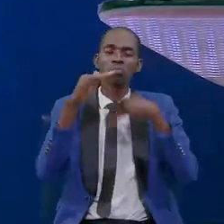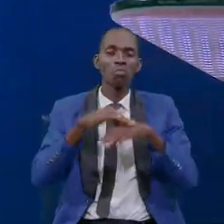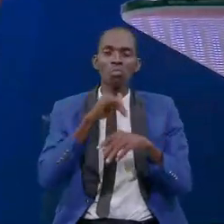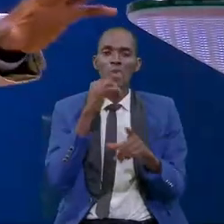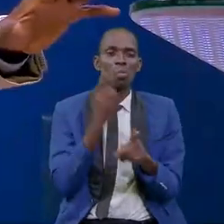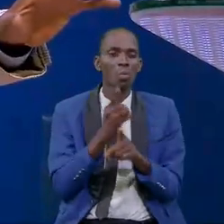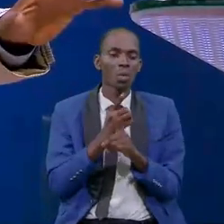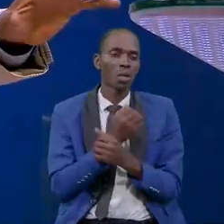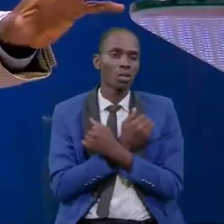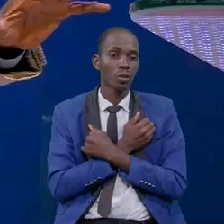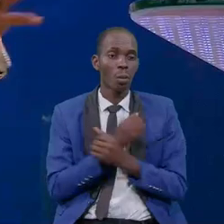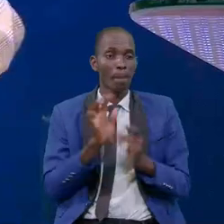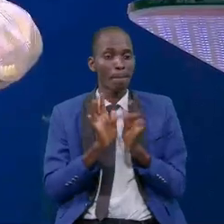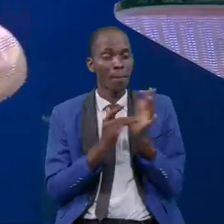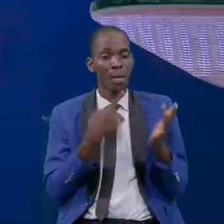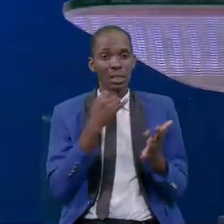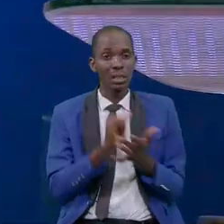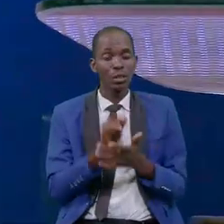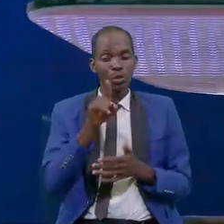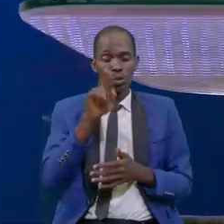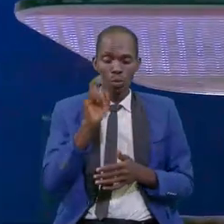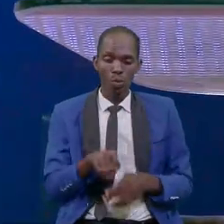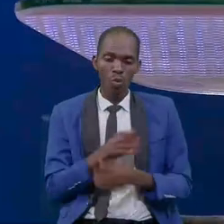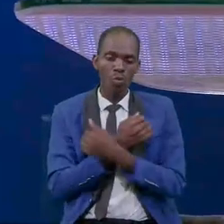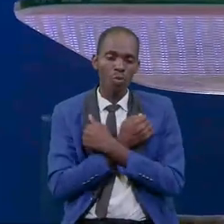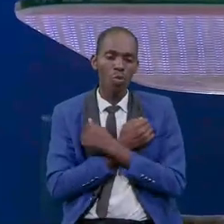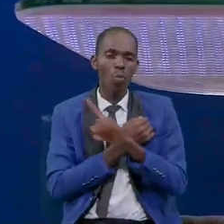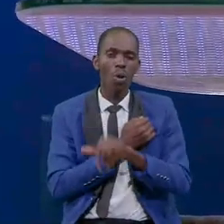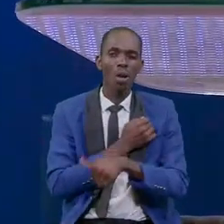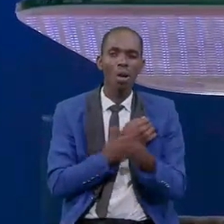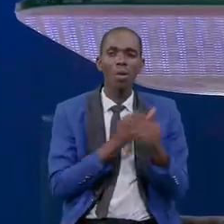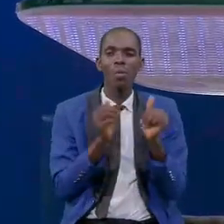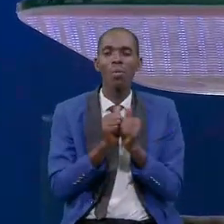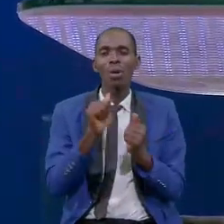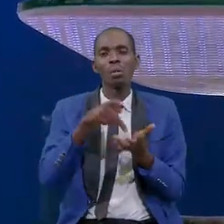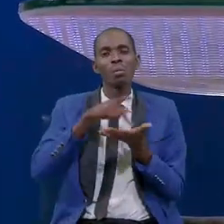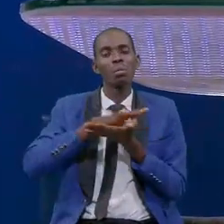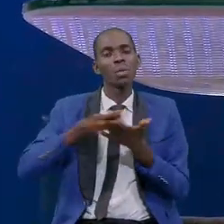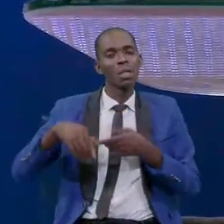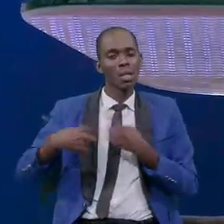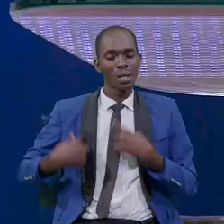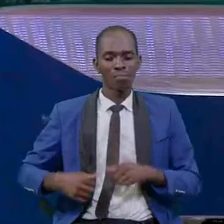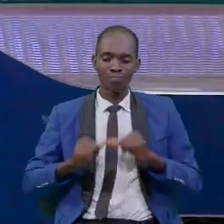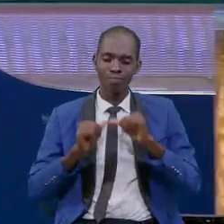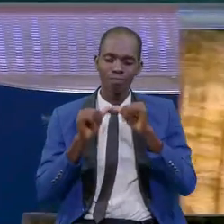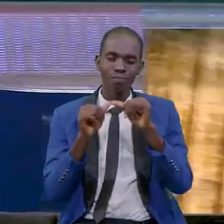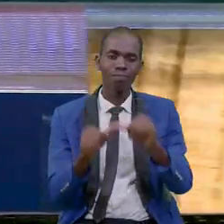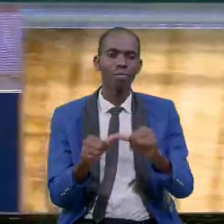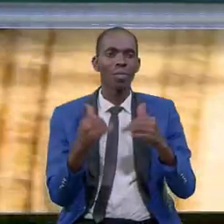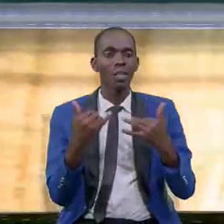céleste, pieux. Mais d'ici que, aimez-vous ardemment les uns les autres de tout votre